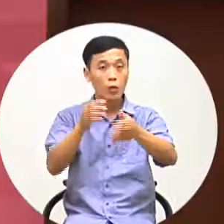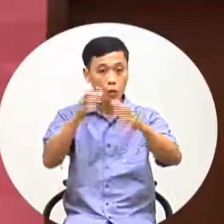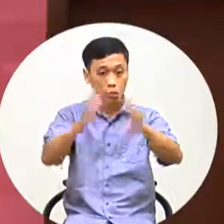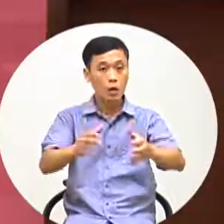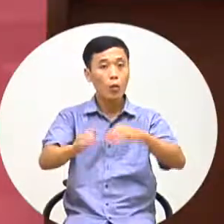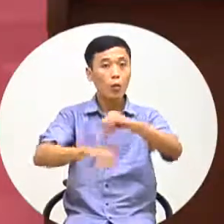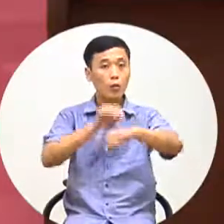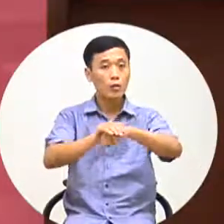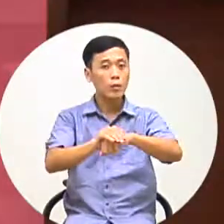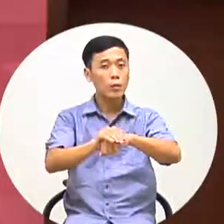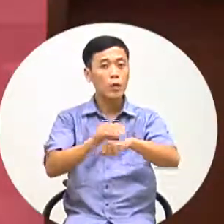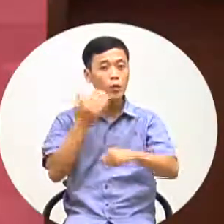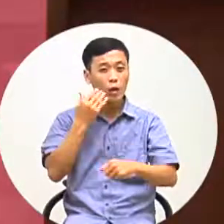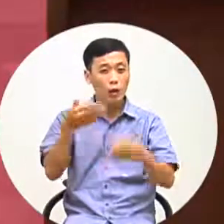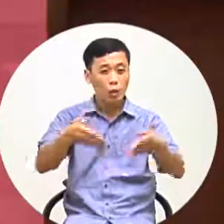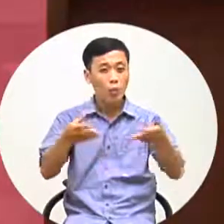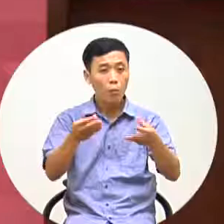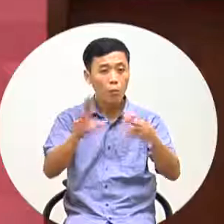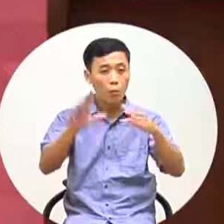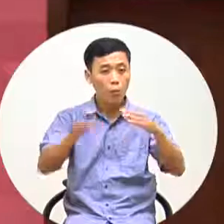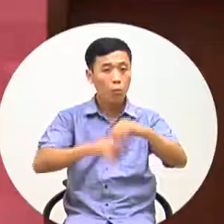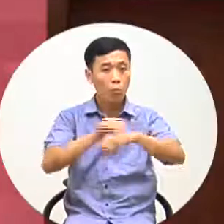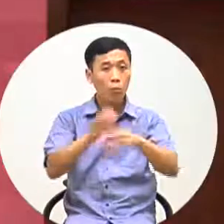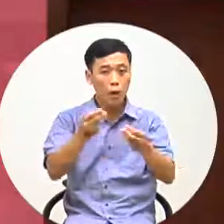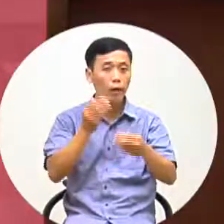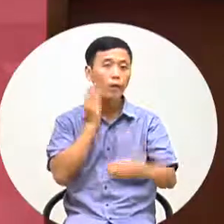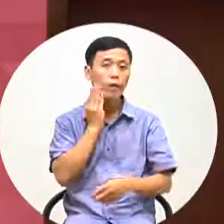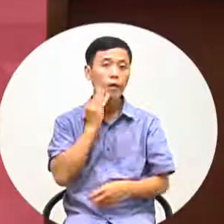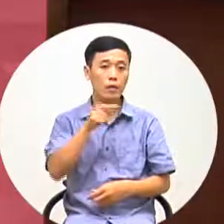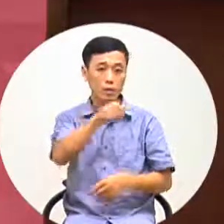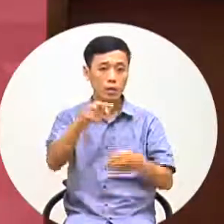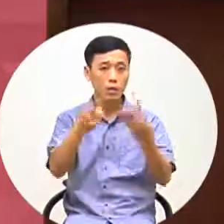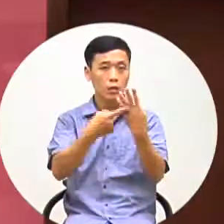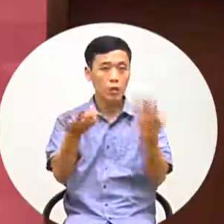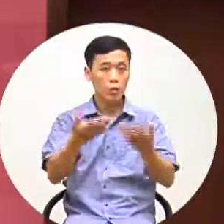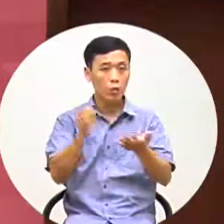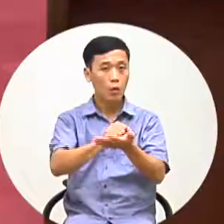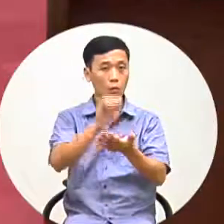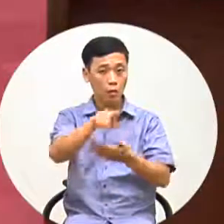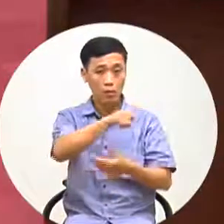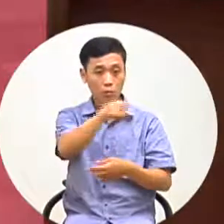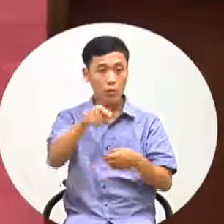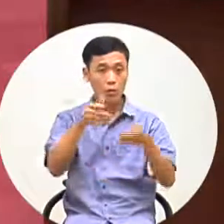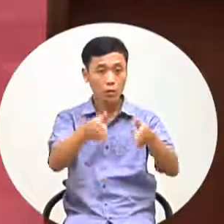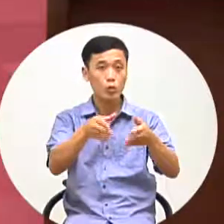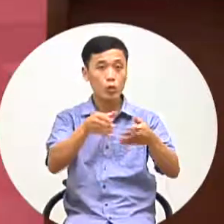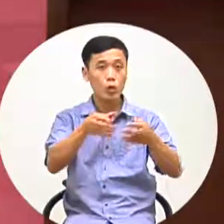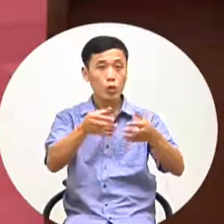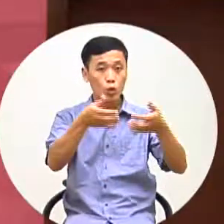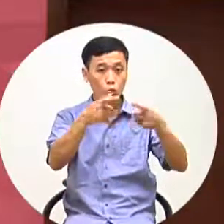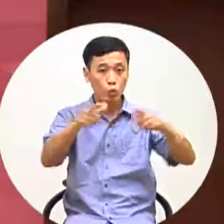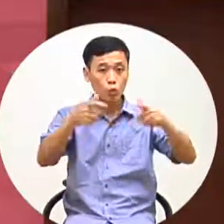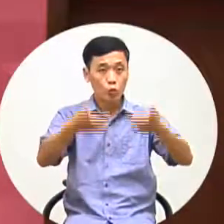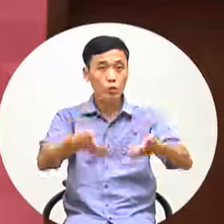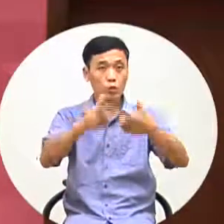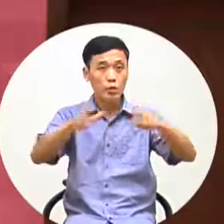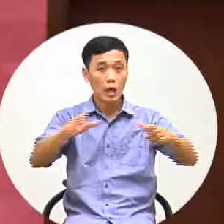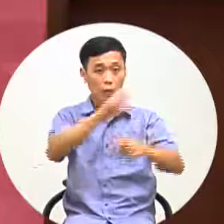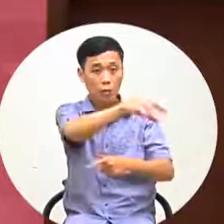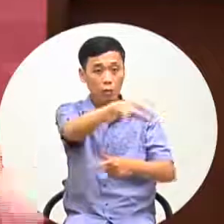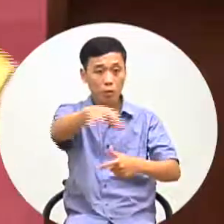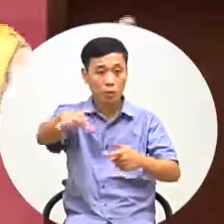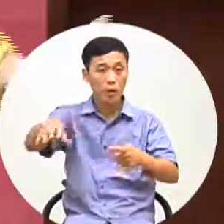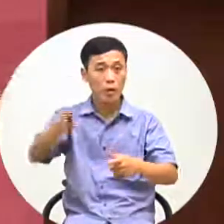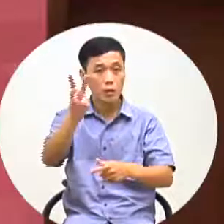业务报告，你们所有的这个重大区域的38个区域的高雄处的所有的这个，还